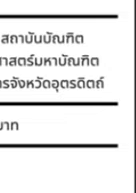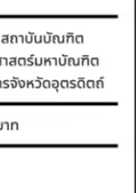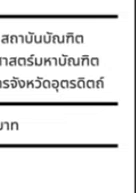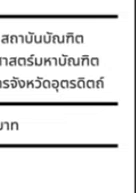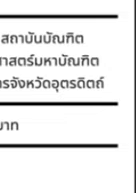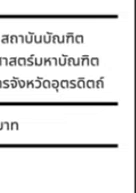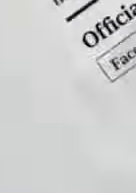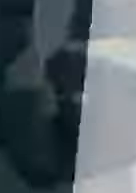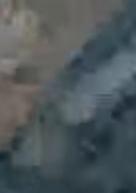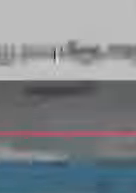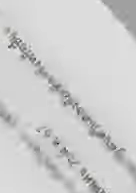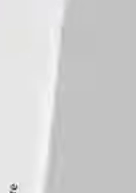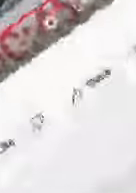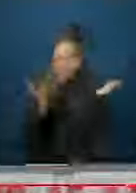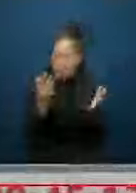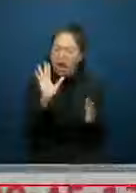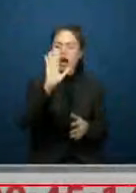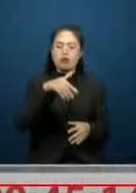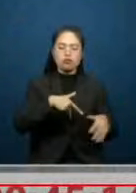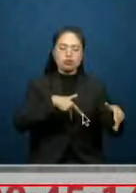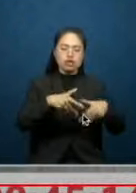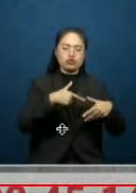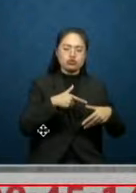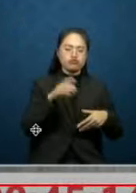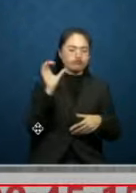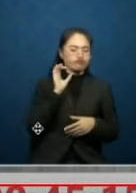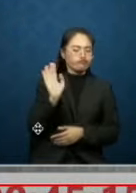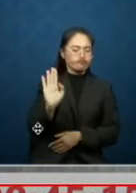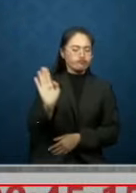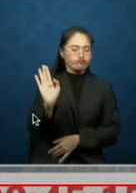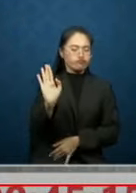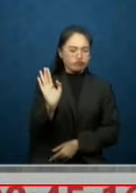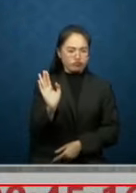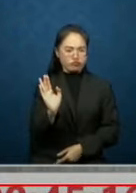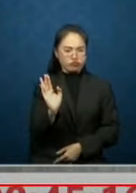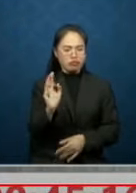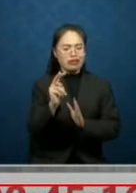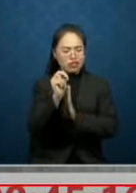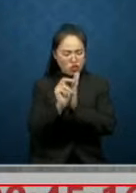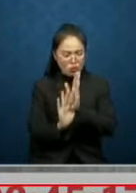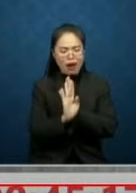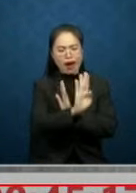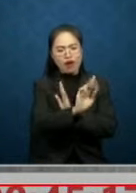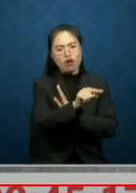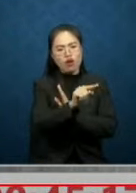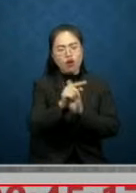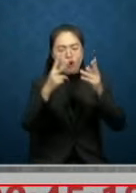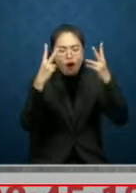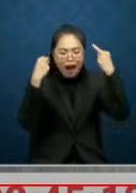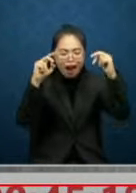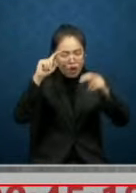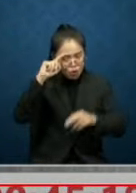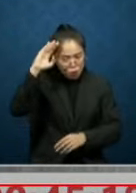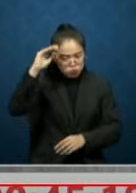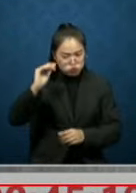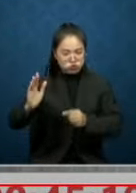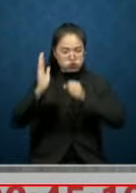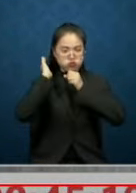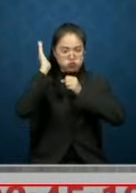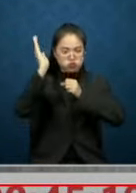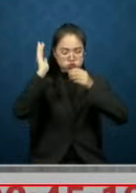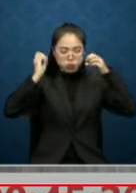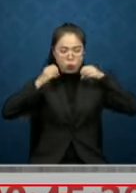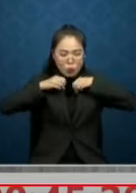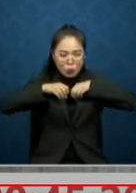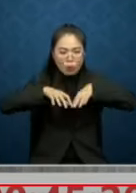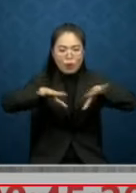ครับตั้งแต่วันนี้เลยเป็นนโยบายเรือธงเศรษฐาทวีสินประกาศเองเสียงดังกว้างชัดบนเว